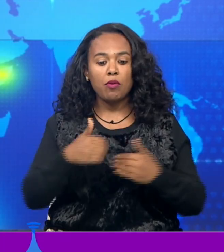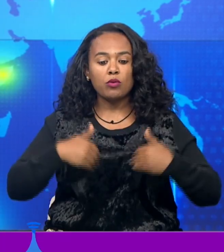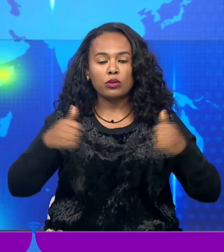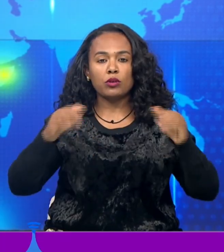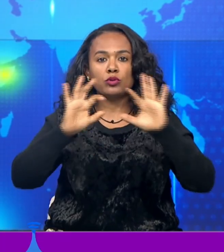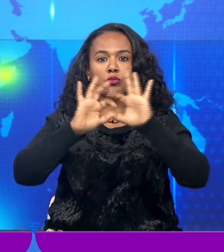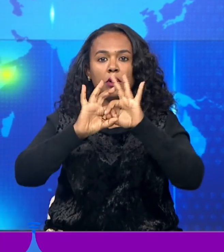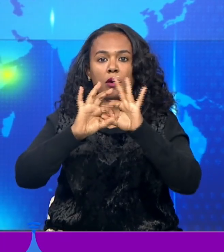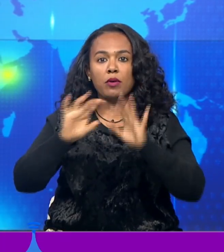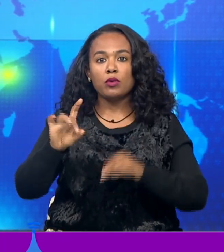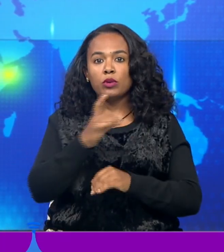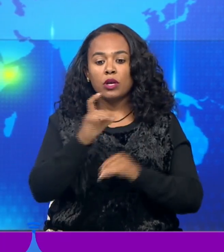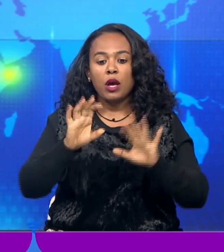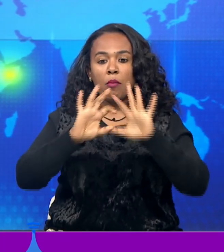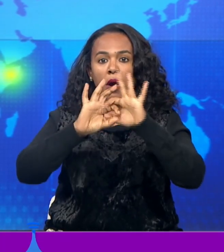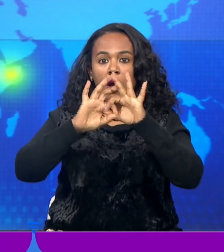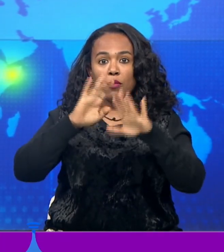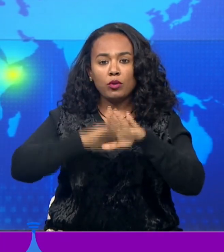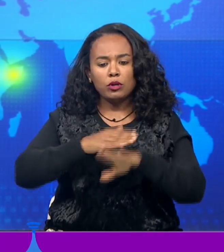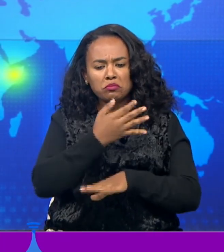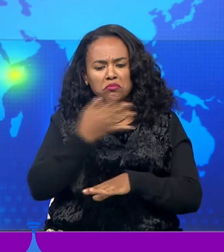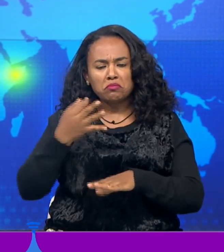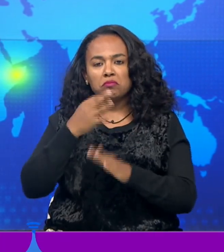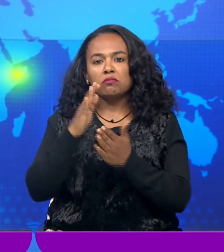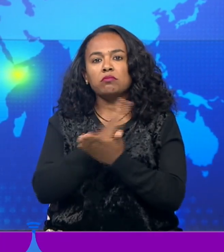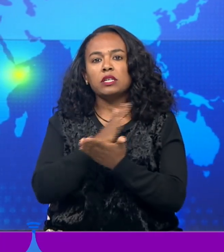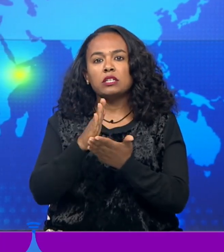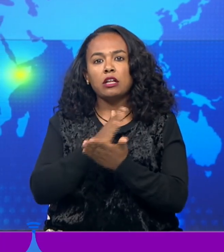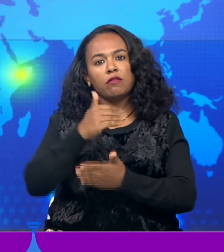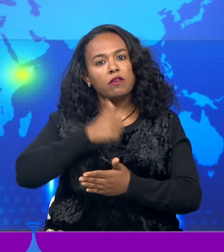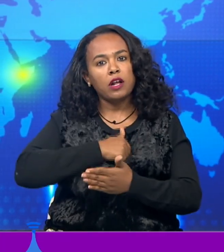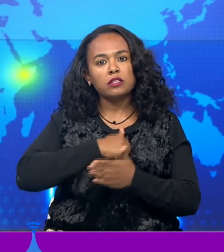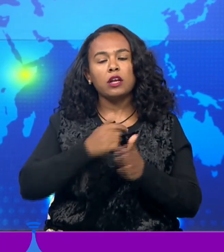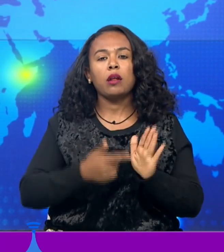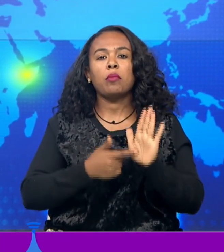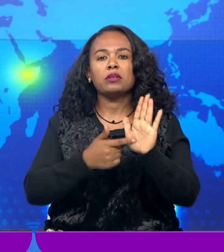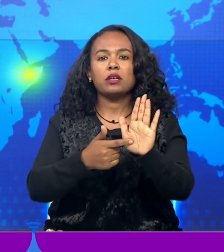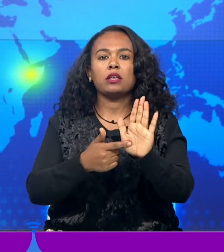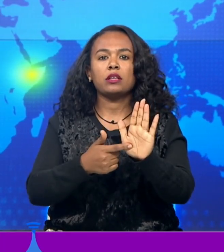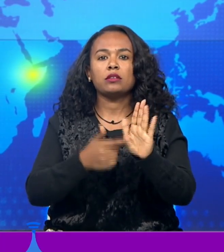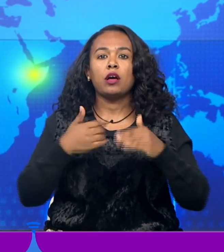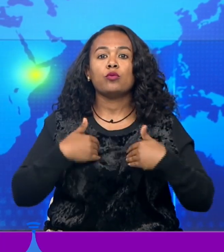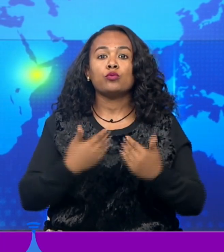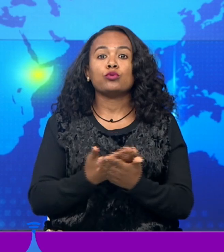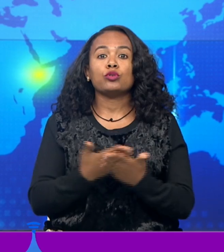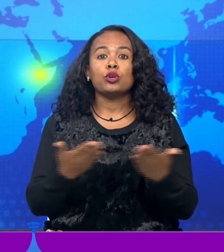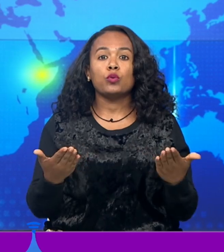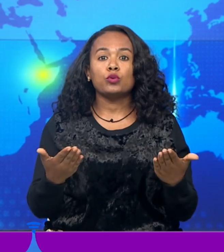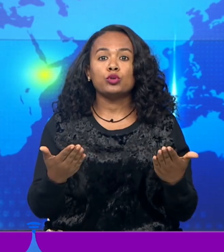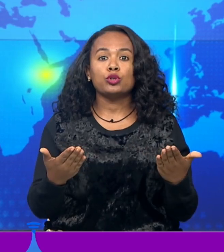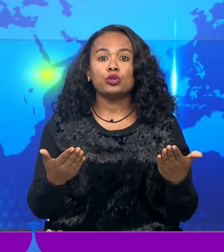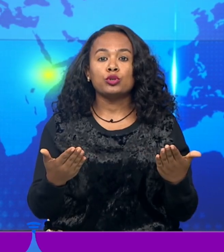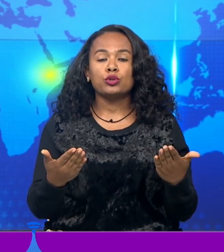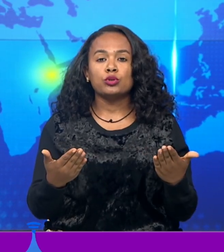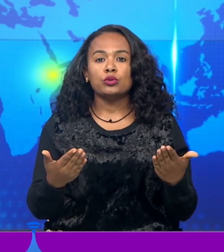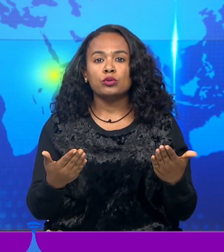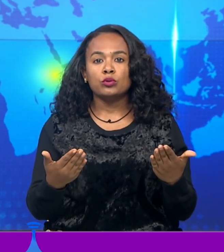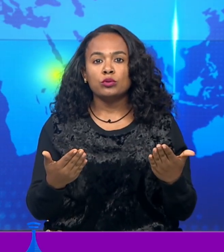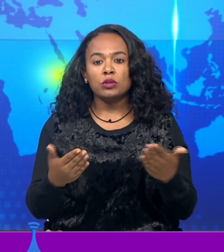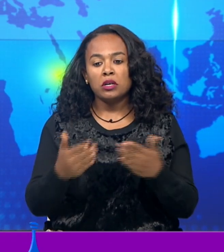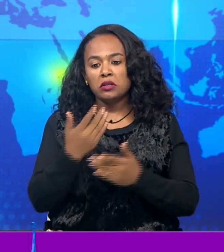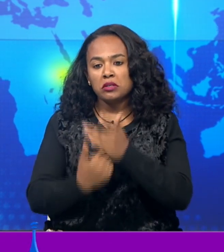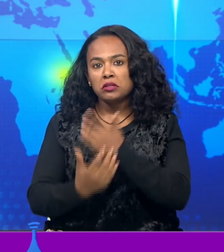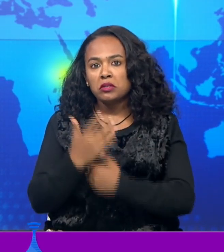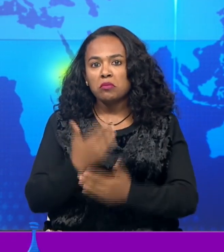ሆኜ ማህበሩ ላይ በደንብ መሳተፍ፣ ራሴን ማሳየት፣ ያሉትን ነገሮች ዲስከስ